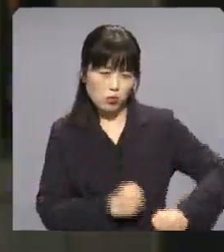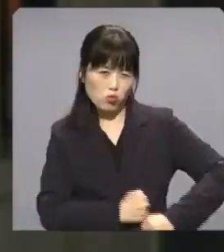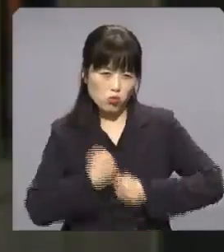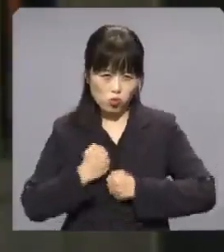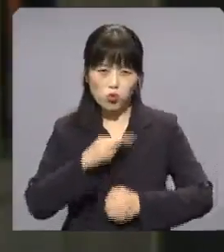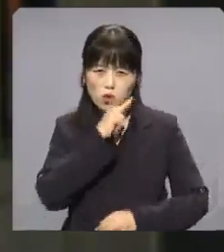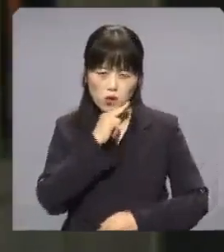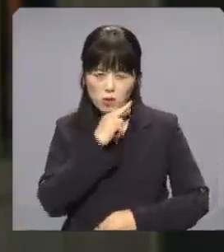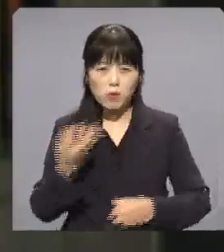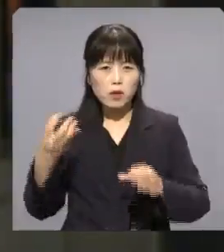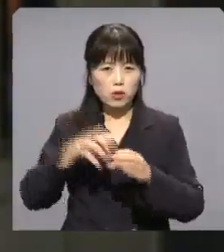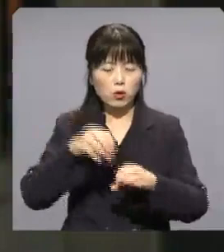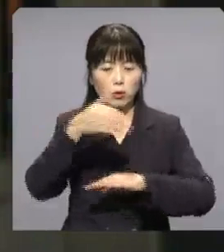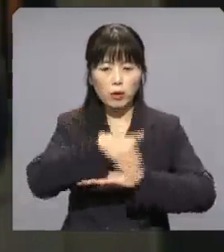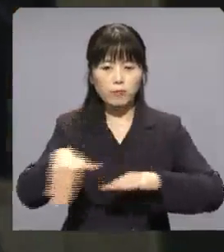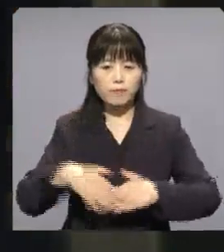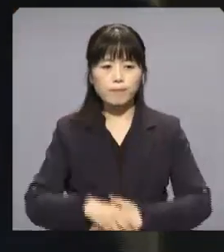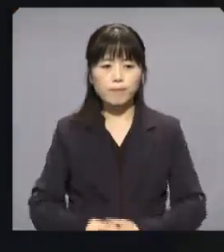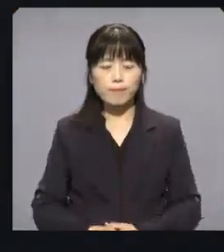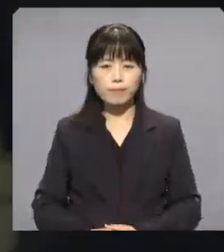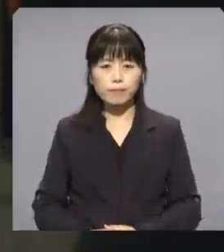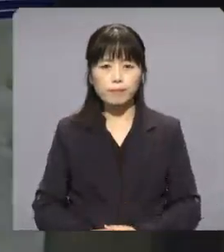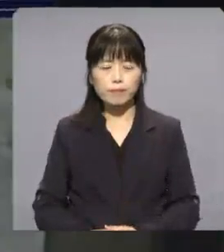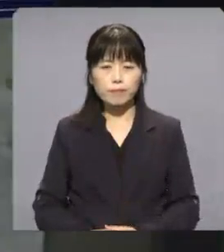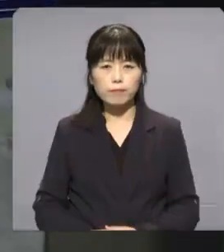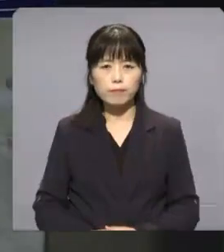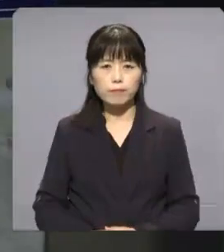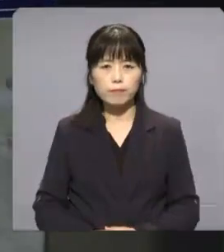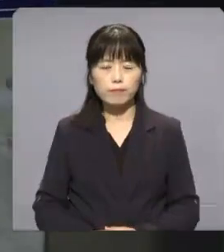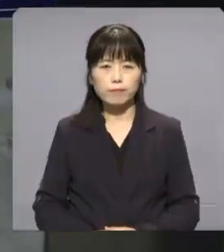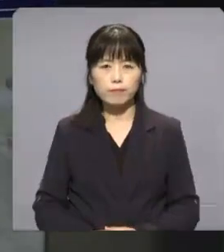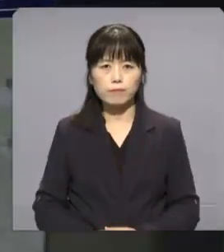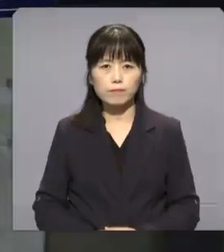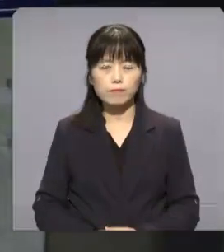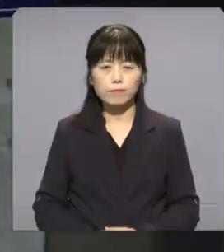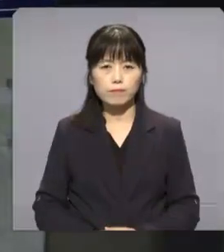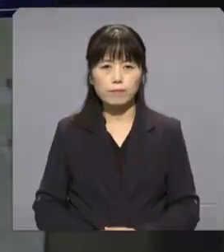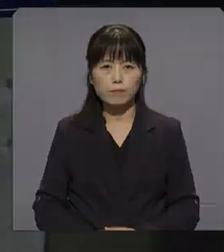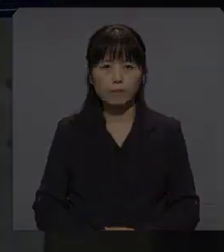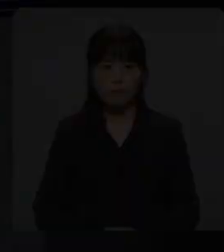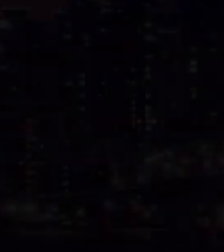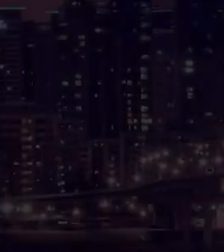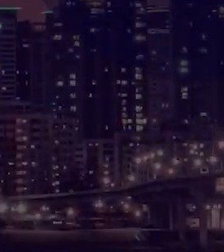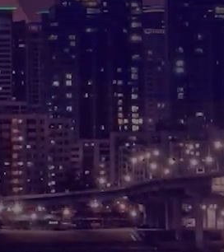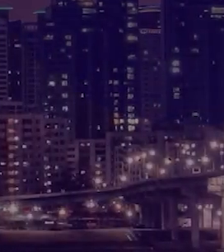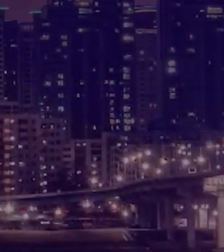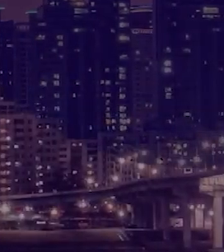직무유기 혐의 등을 적용할 방침입니다. OBS 뉴스 신종환입니다.